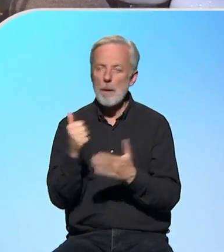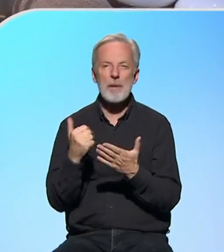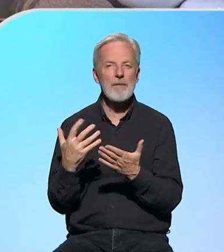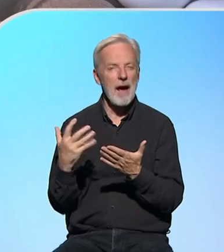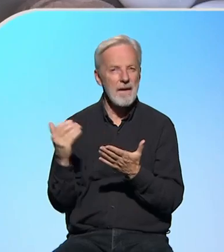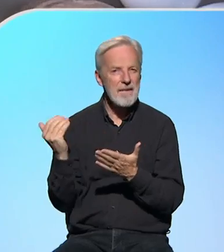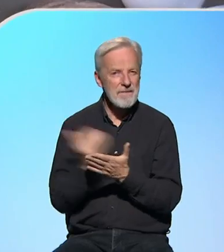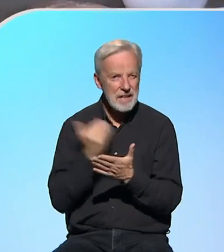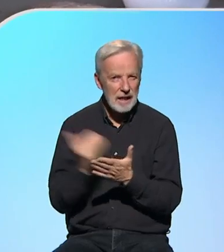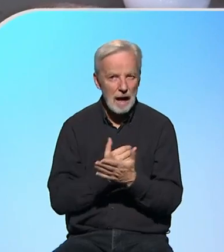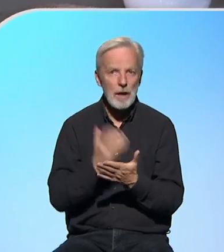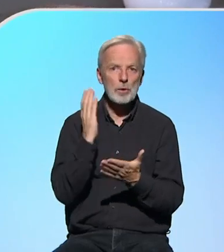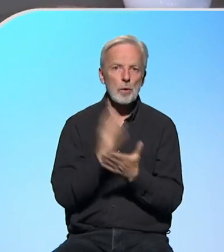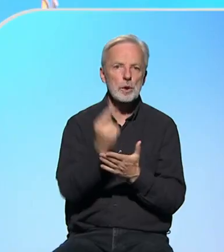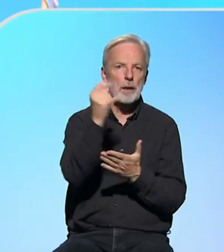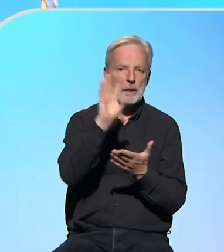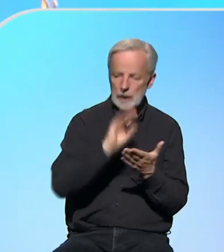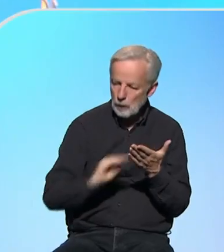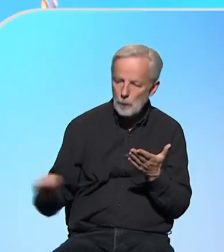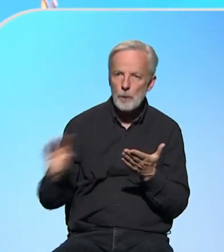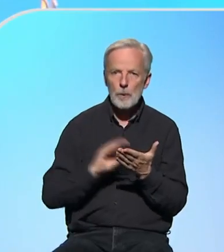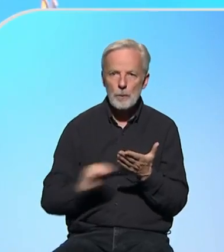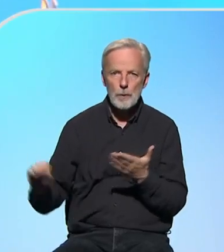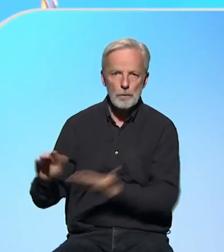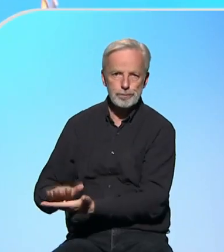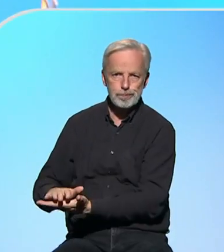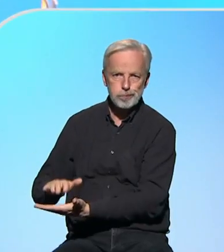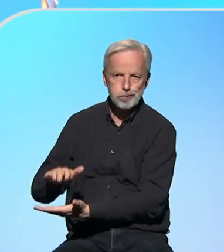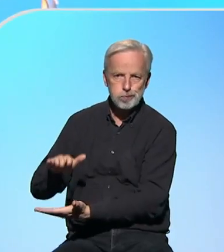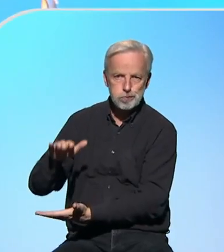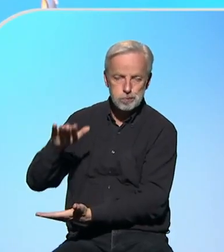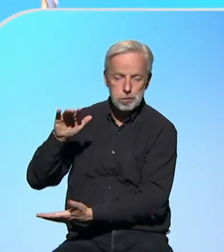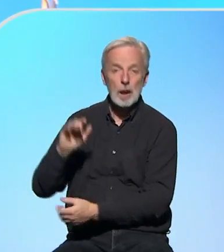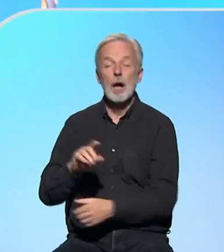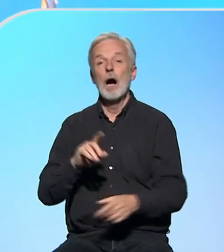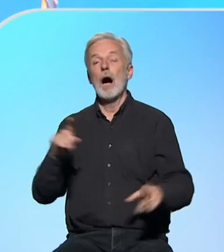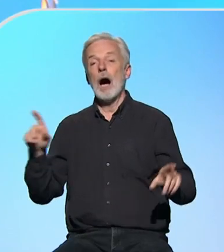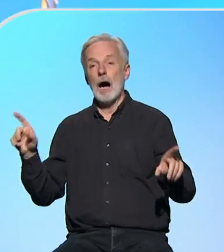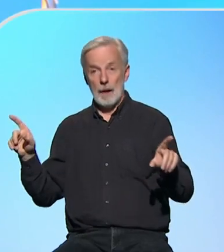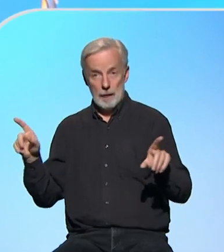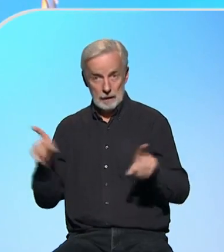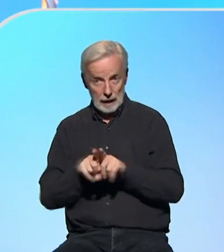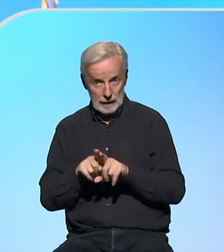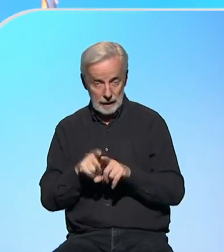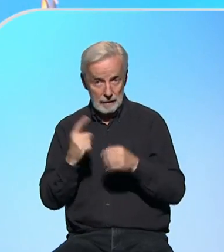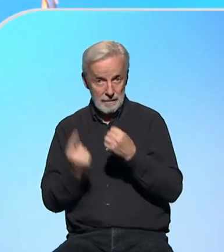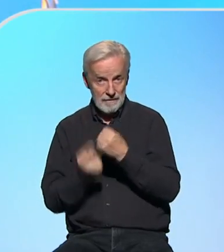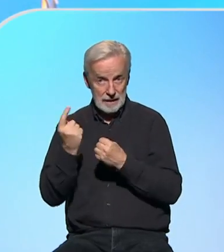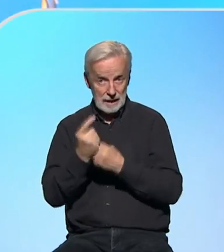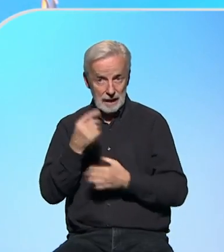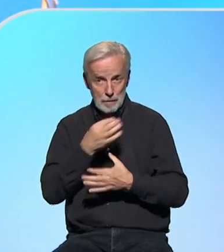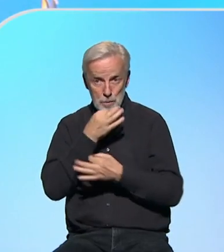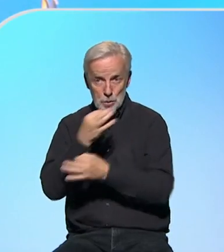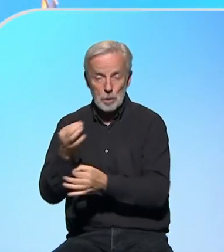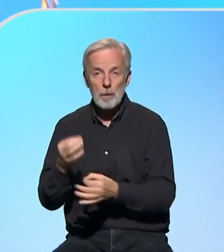a tvořit dlouhodobé rezervy. A ideálně ještě, co zase vyplynulo mimochodem z toho průzkumu, zhodnocovat ty